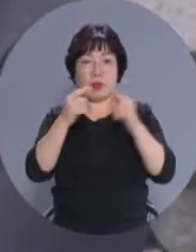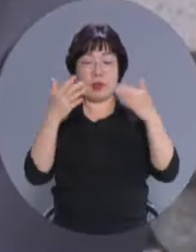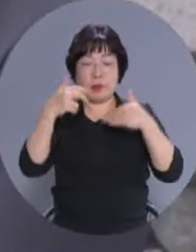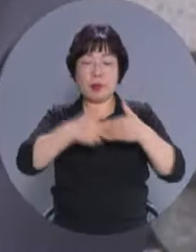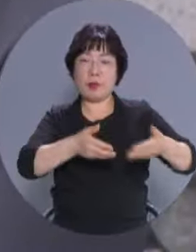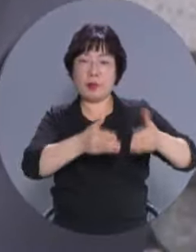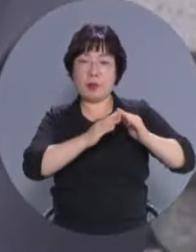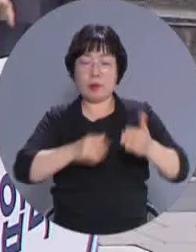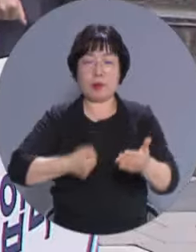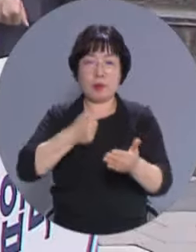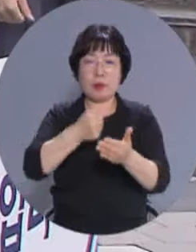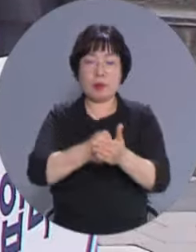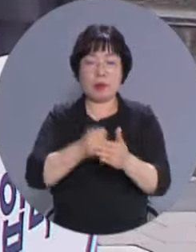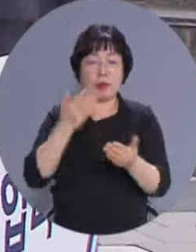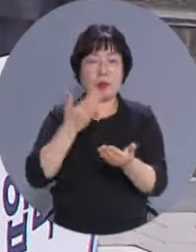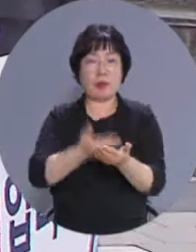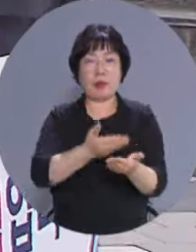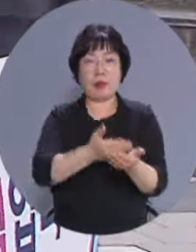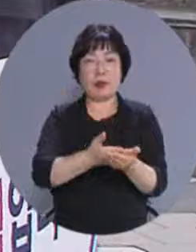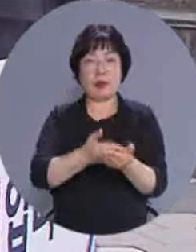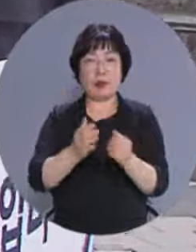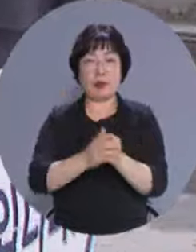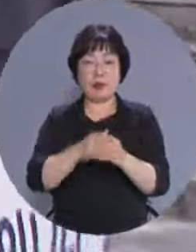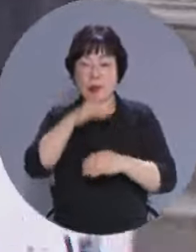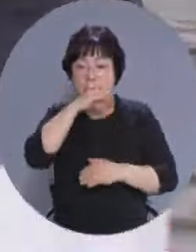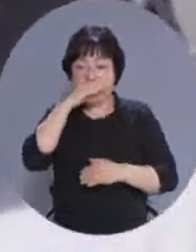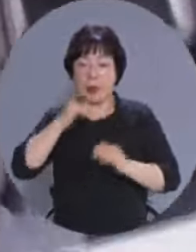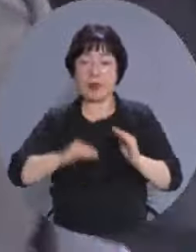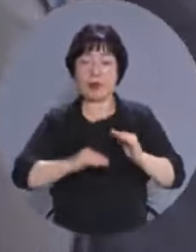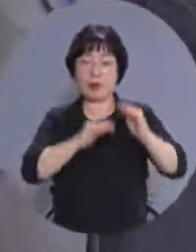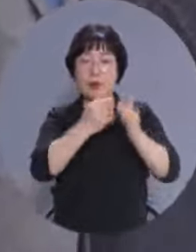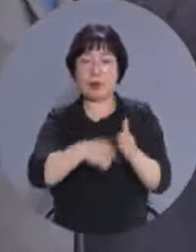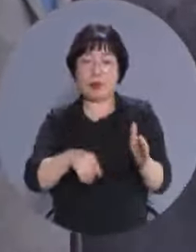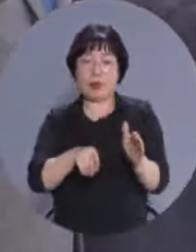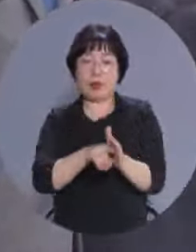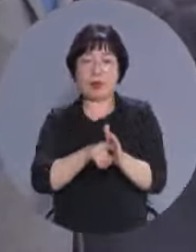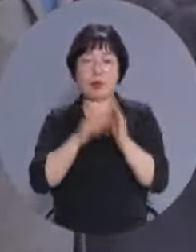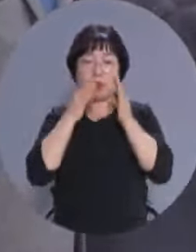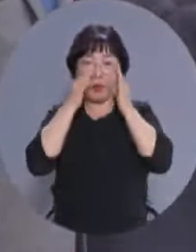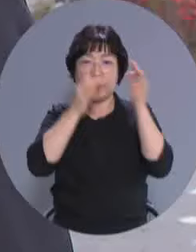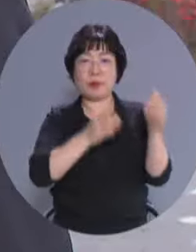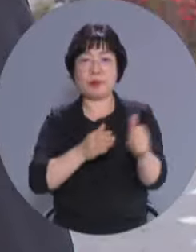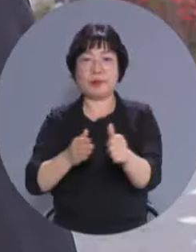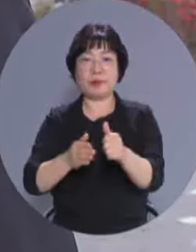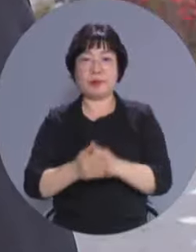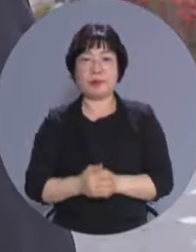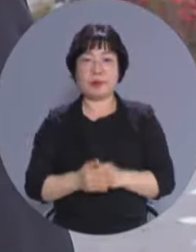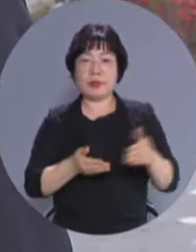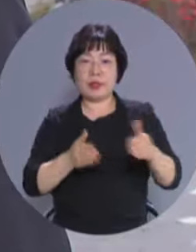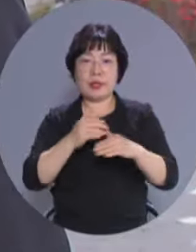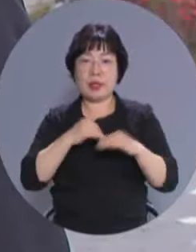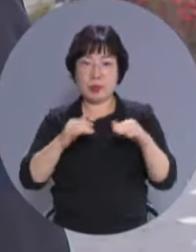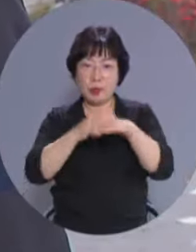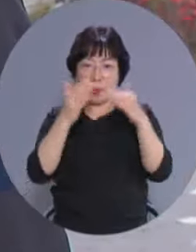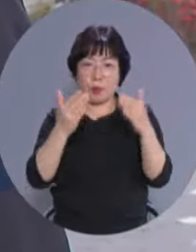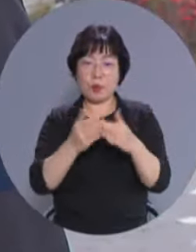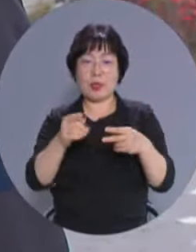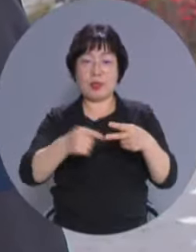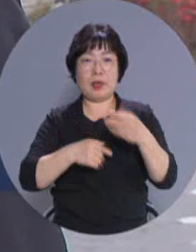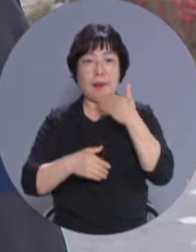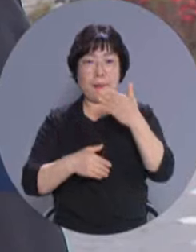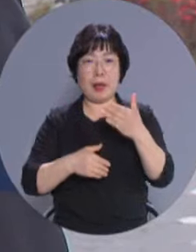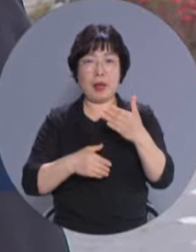의대 설립 확정을 촉구하는 한편 공정한 절차 추진을 요구했습니다. 도민들이 다 납득할 수 있는